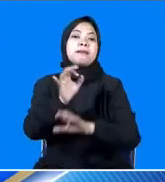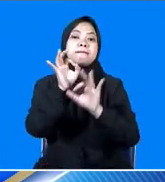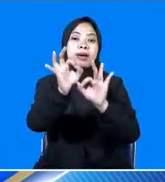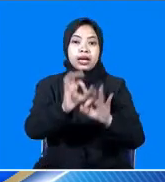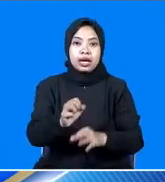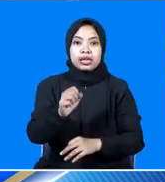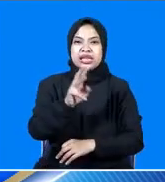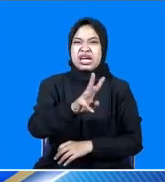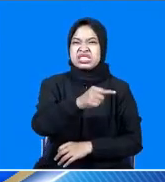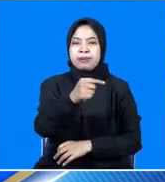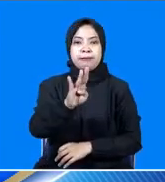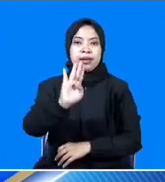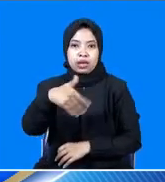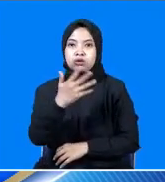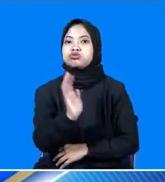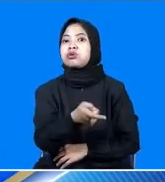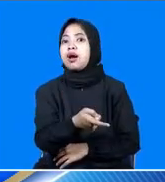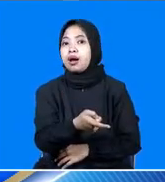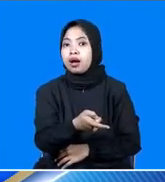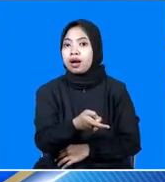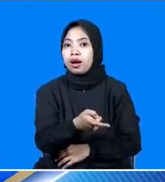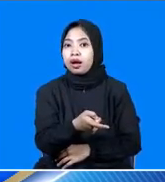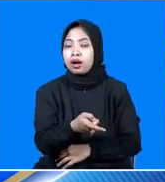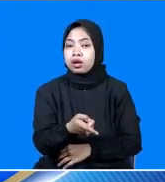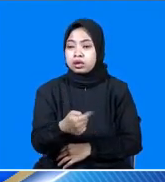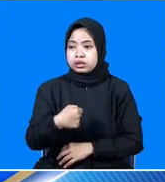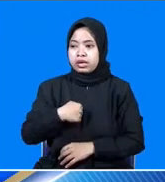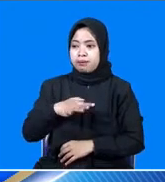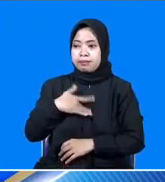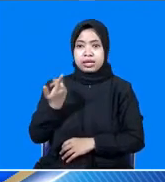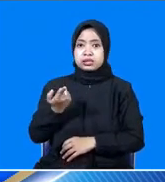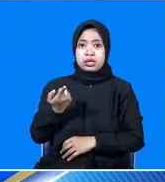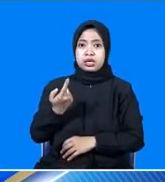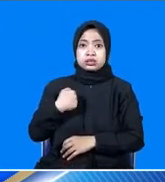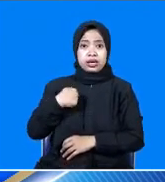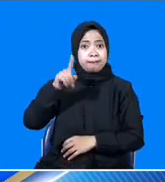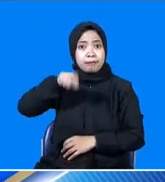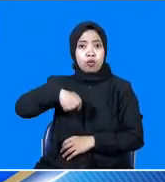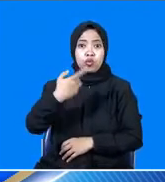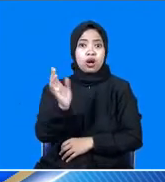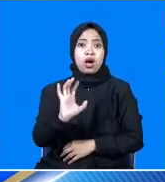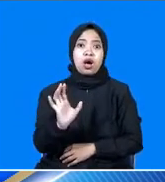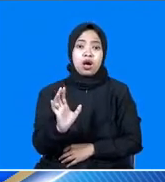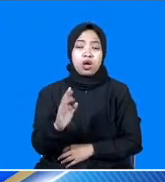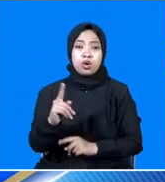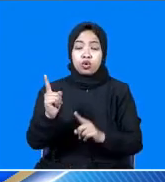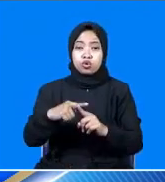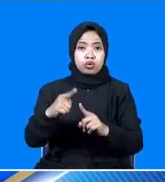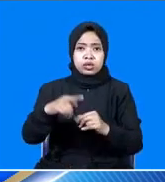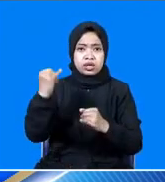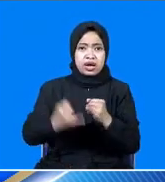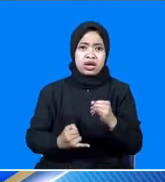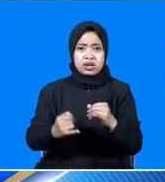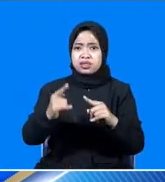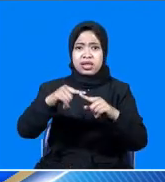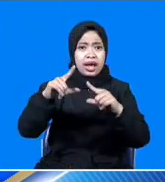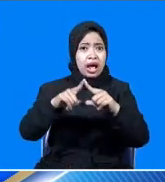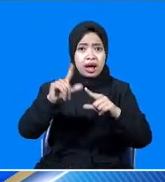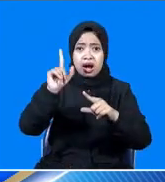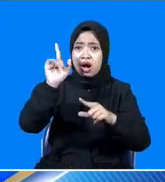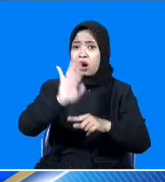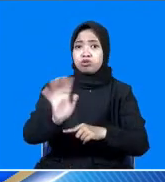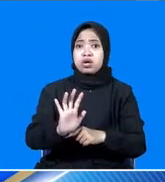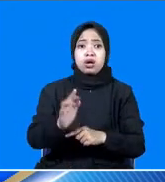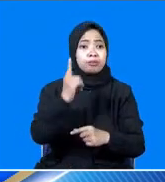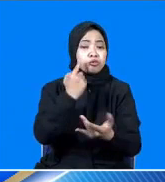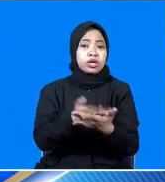dia selama 34 tahun saya merasa saya tidak membutuhkan tugas akhir untuk